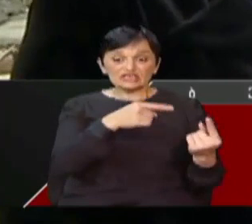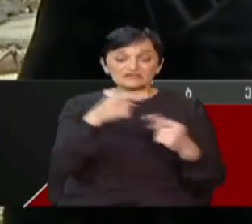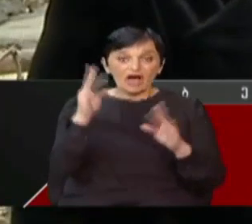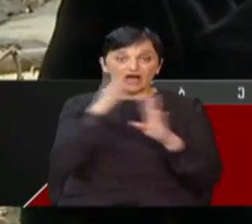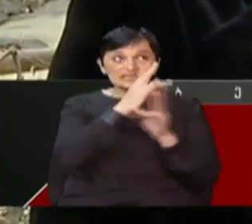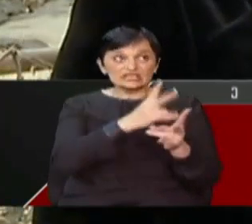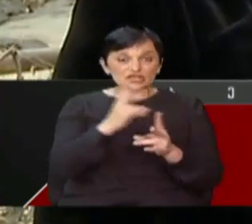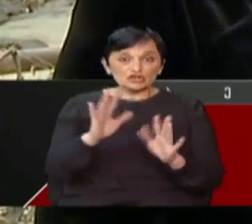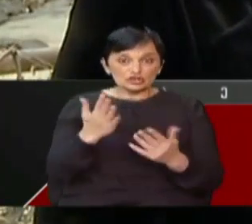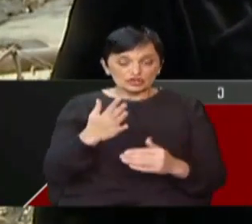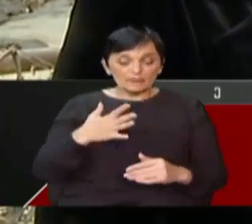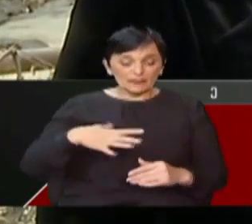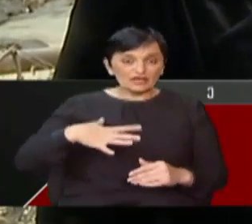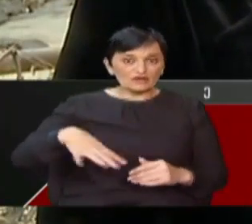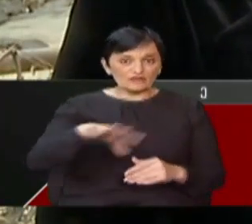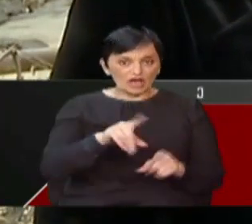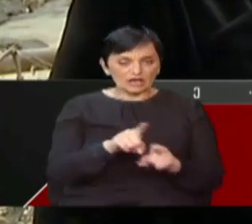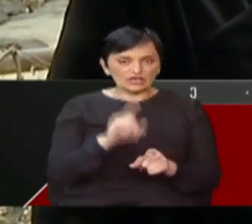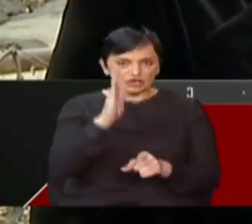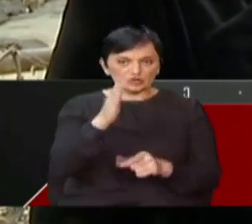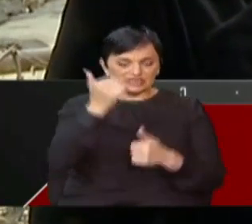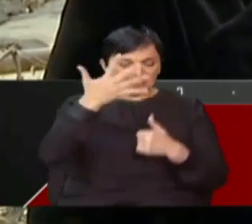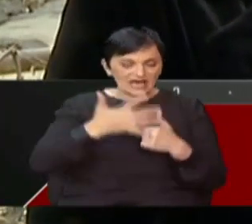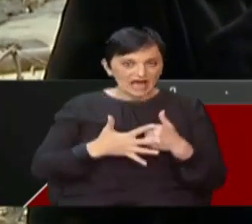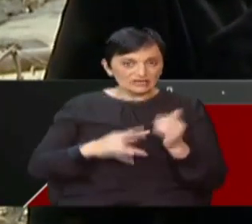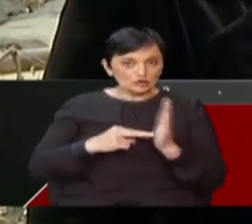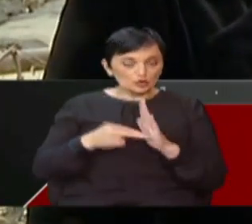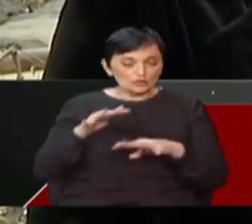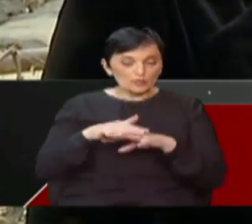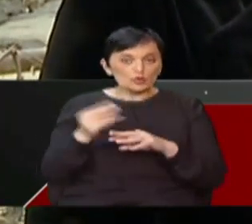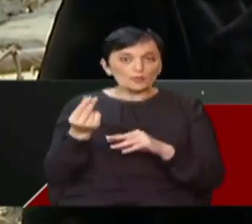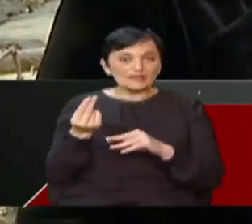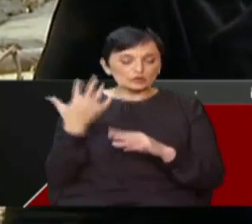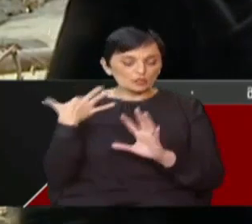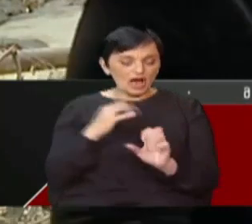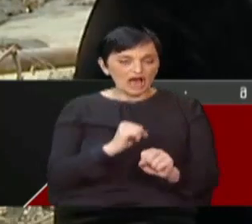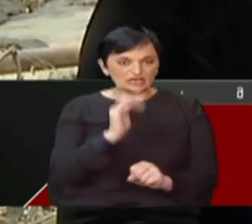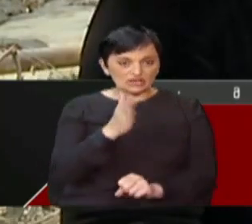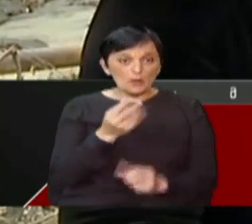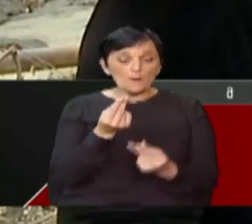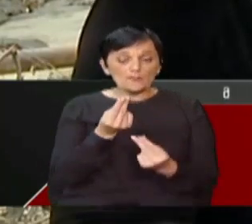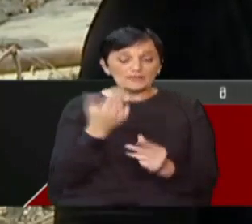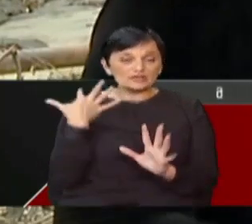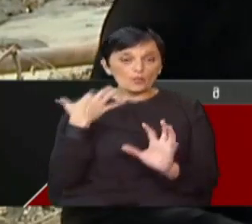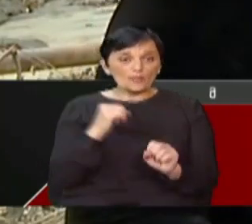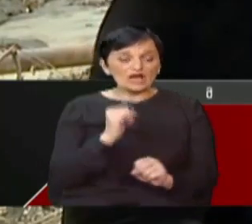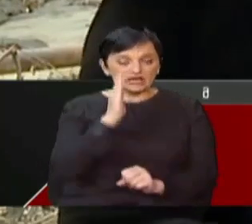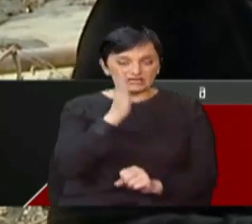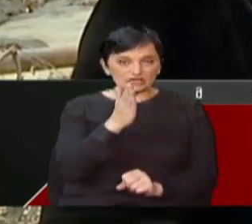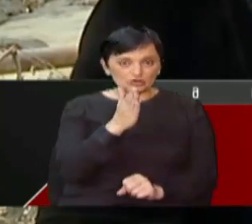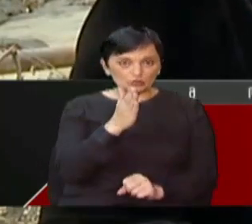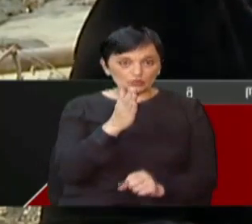შემთხვევაში ქვეყანაში, ამ შემთხვევაშიც მოხდება ცენტრალური ბიუჯეტიდან ფინანსური მხარდაჭერა. ანუ ფინანსური მხარდაჭერა იქნება